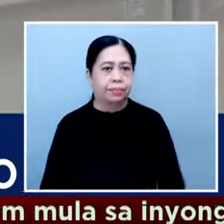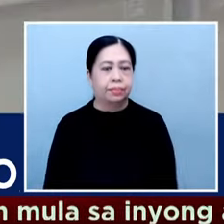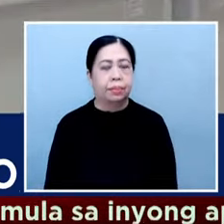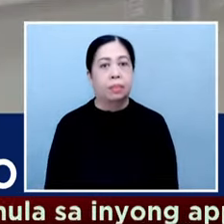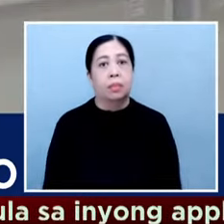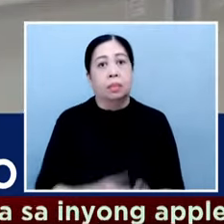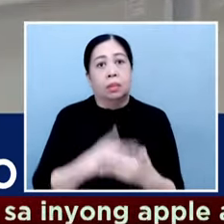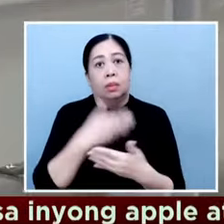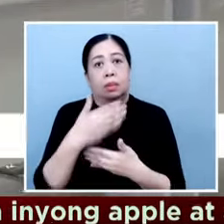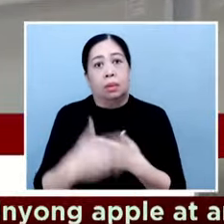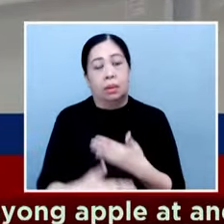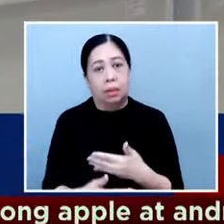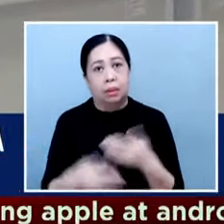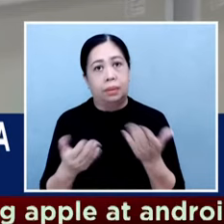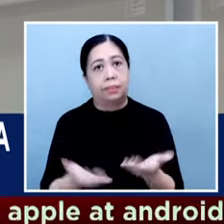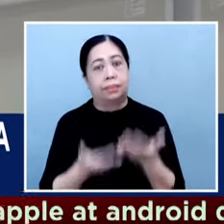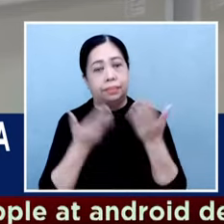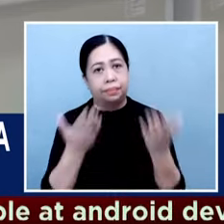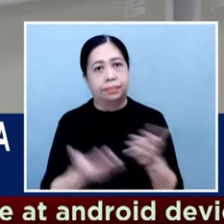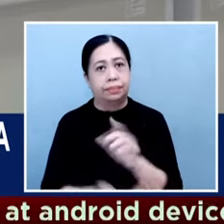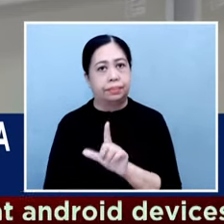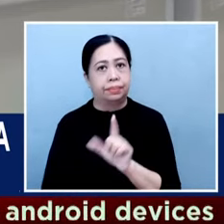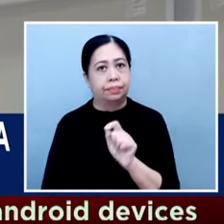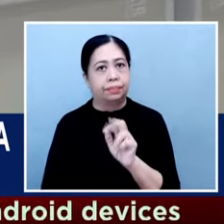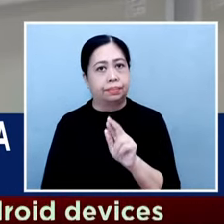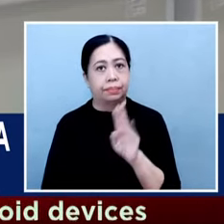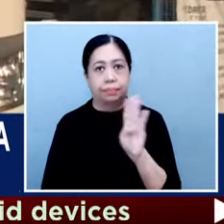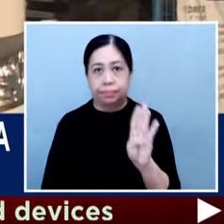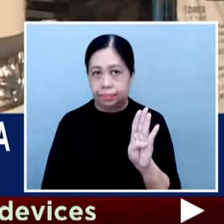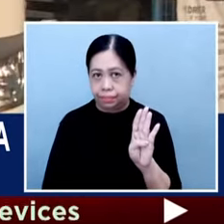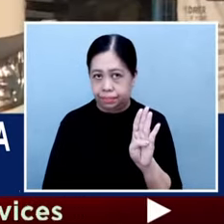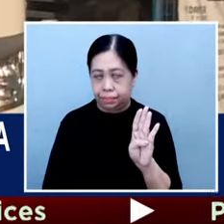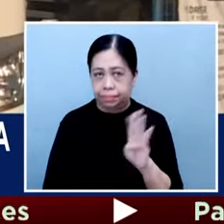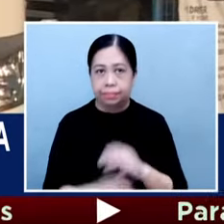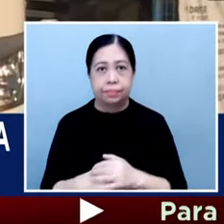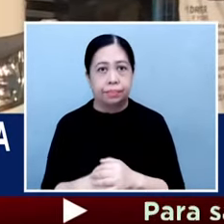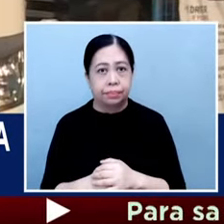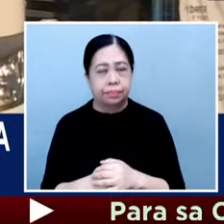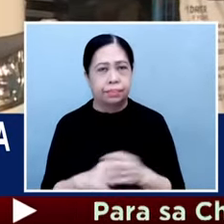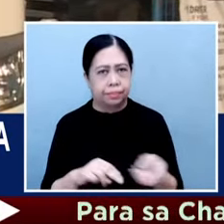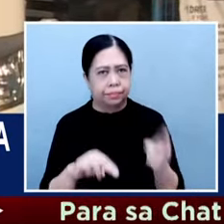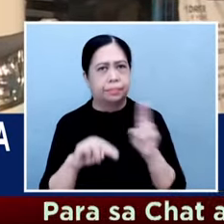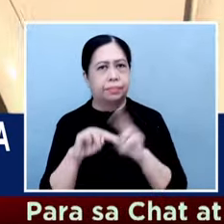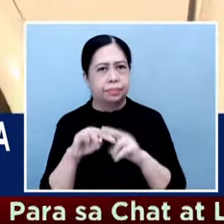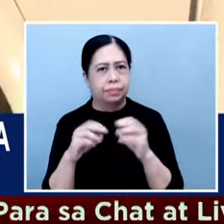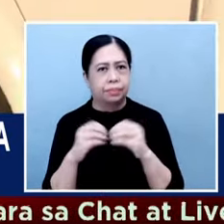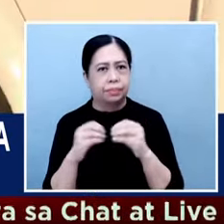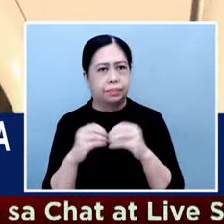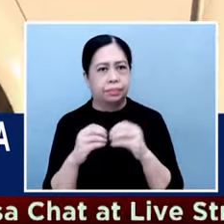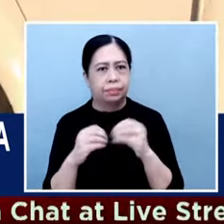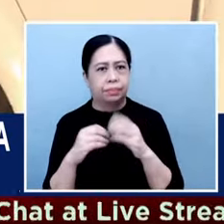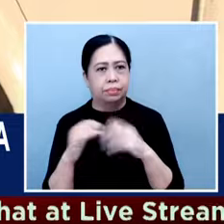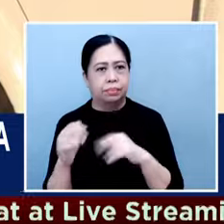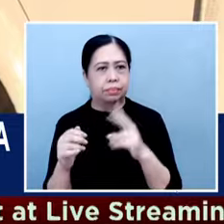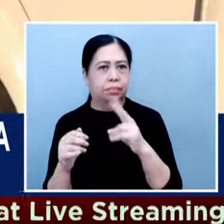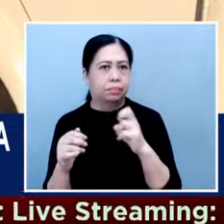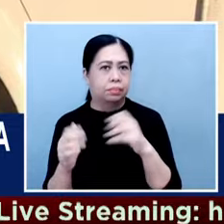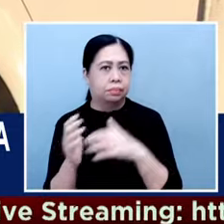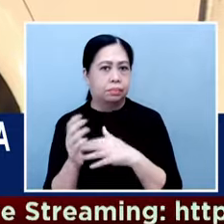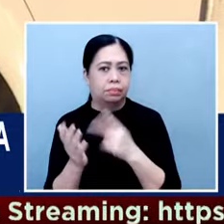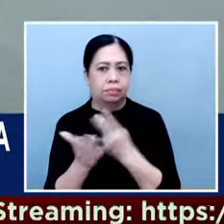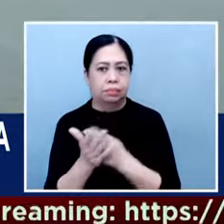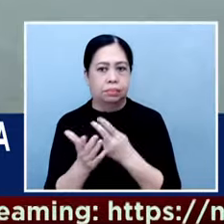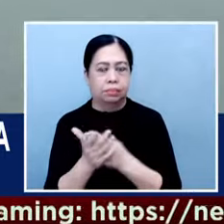Samantala, ipinapanukala ng Land Transportation Franchising and Regulatory Board na lakihan pa ang mahigit 200,000 pesos